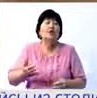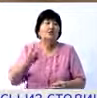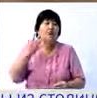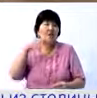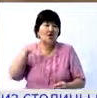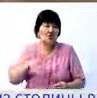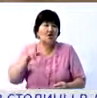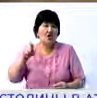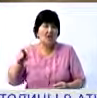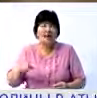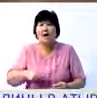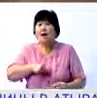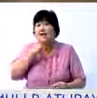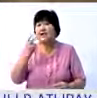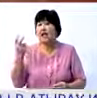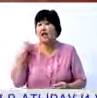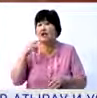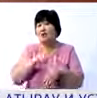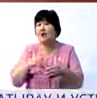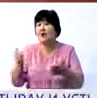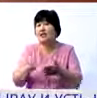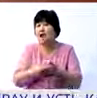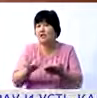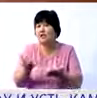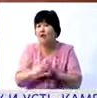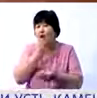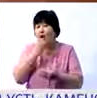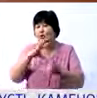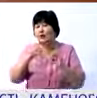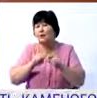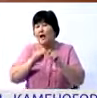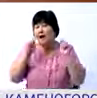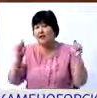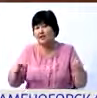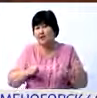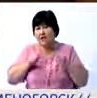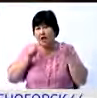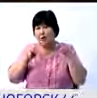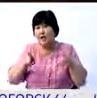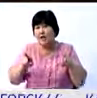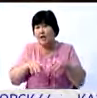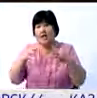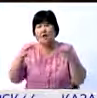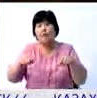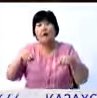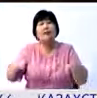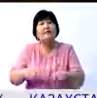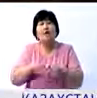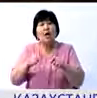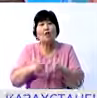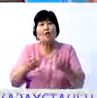5000 человек. Старший лейтенант полиции добился хороших результатов по раскрываемости преступлений и недопущению